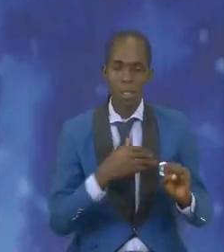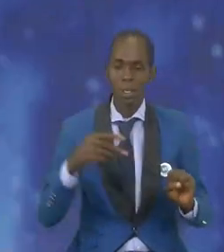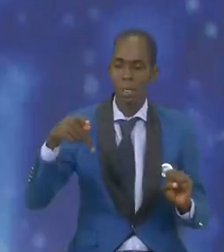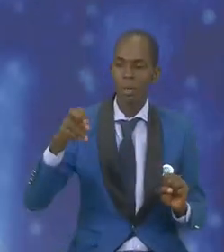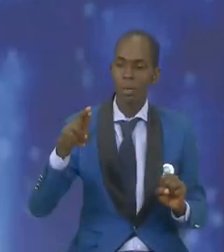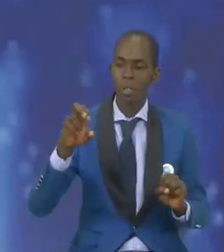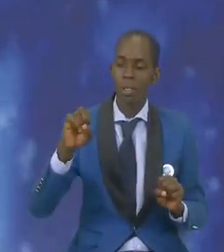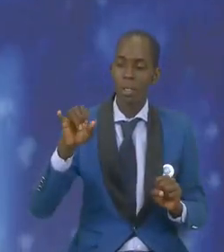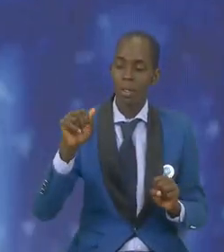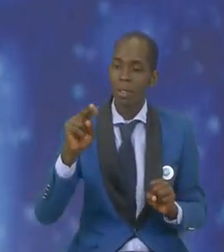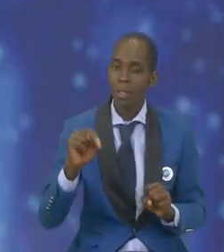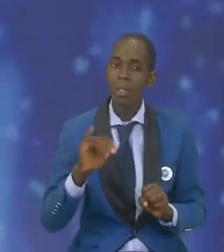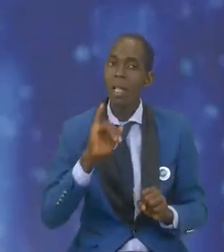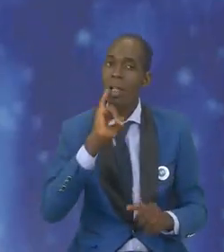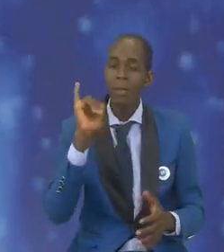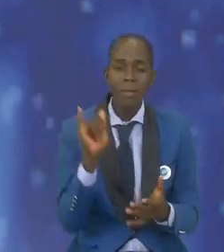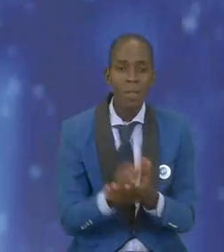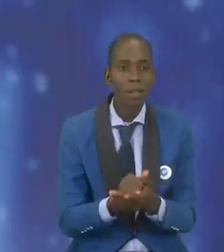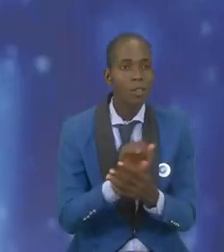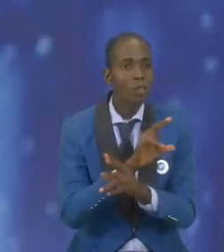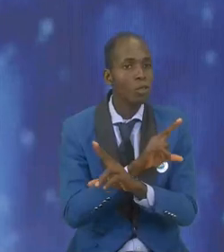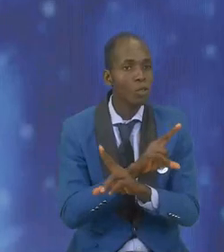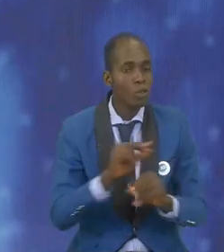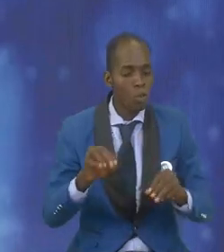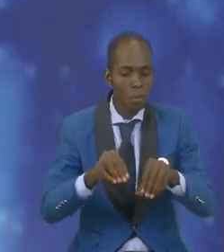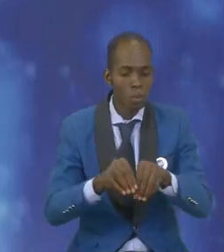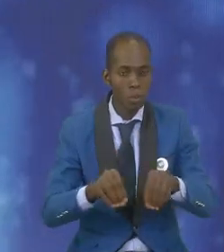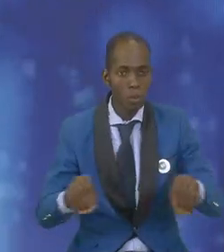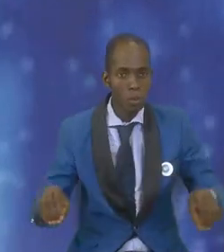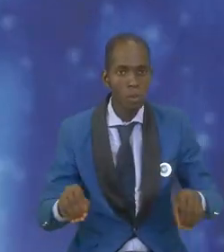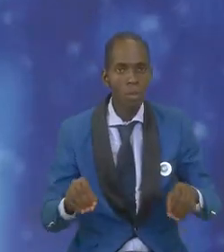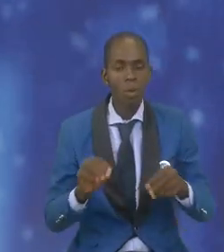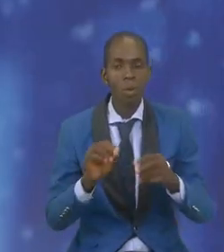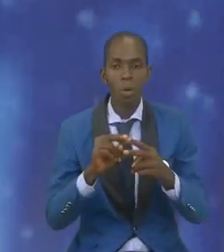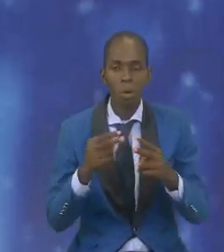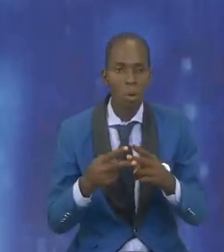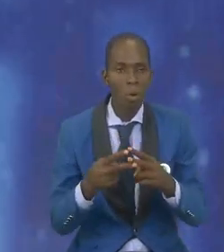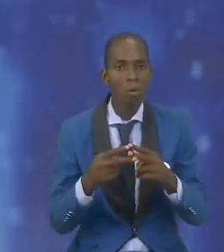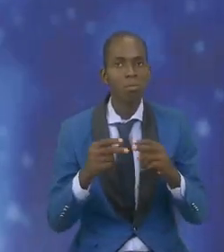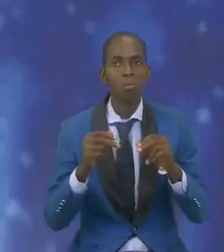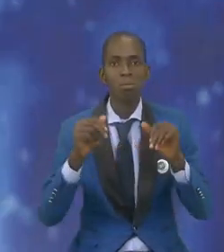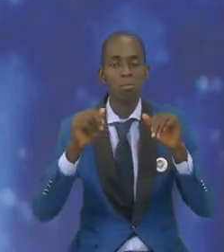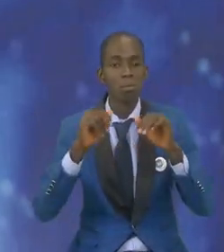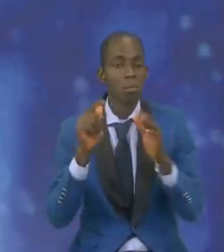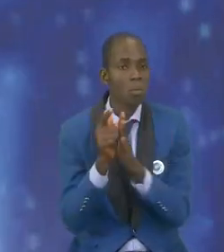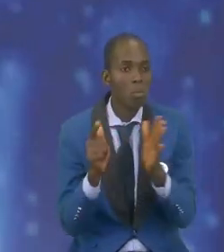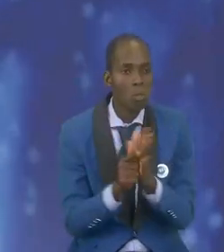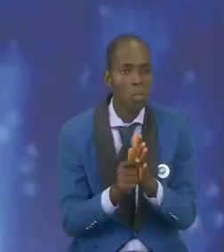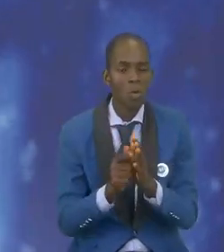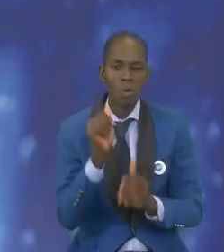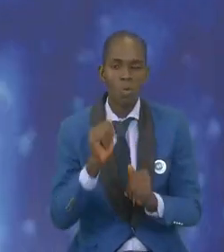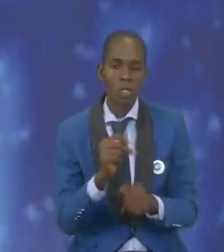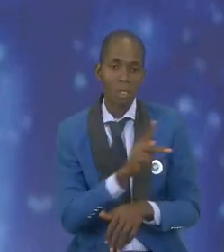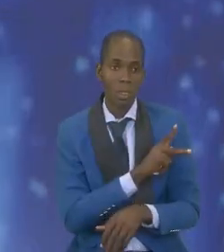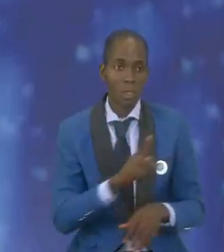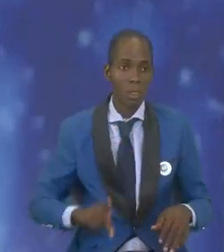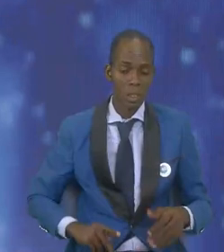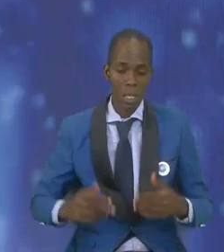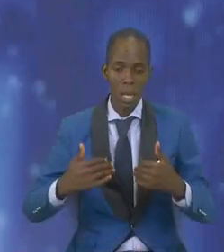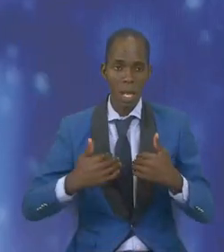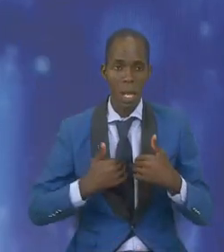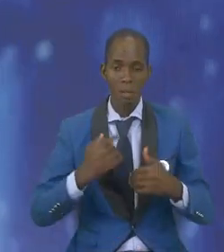et des Perses exigent que toute défense ou tout décret confirmé par le